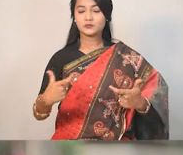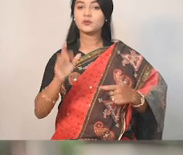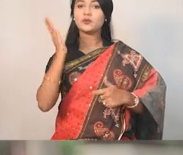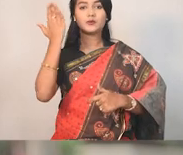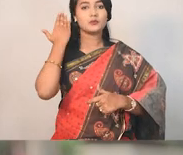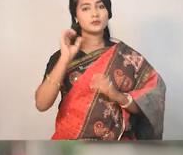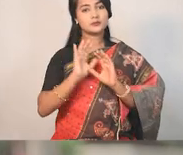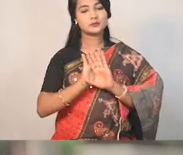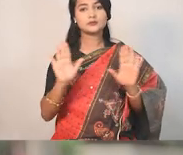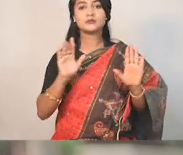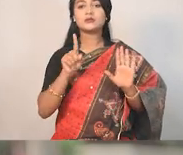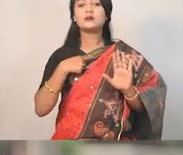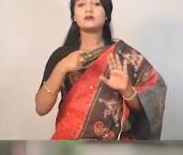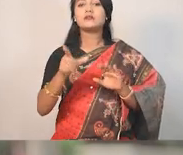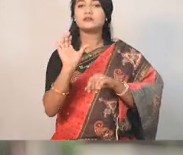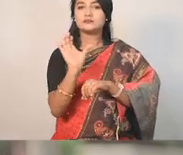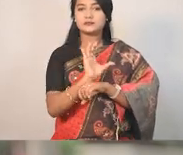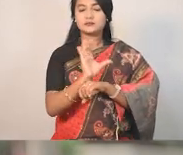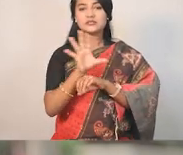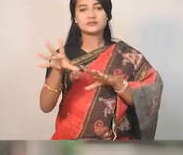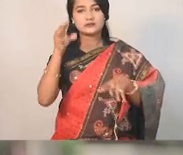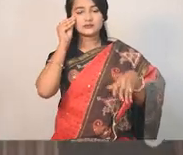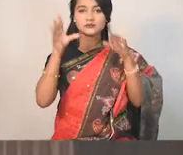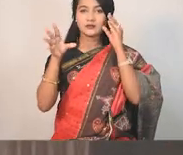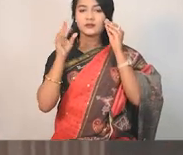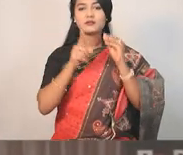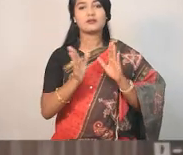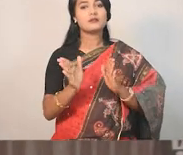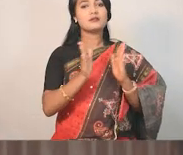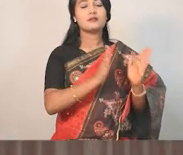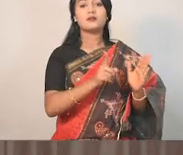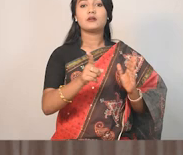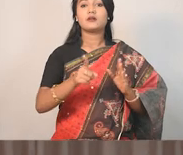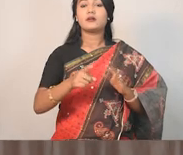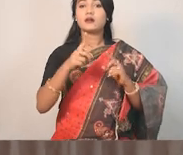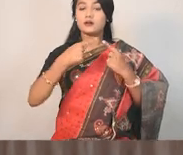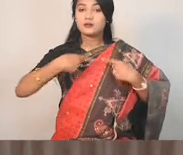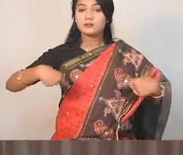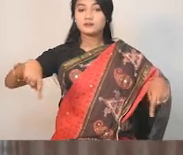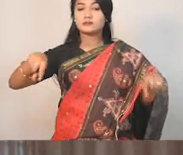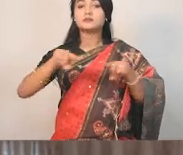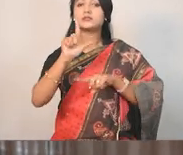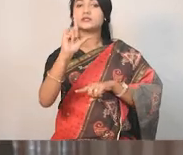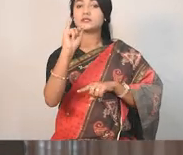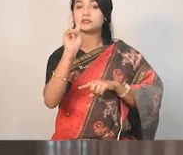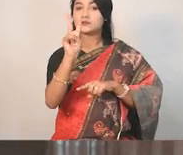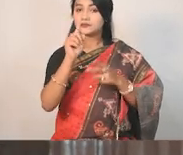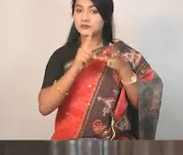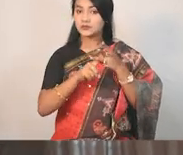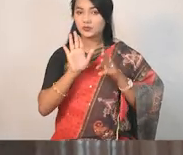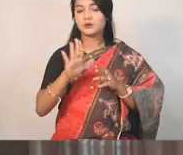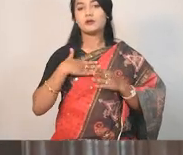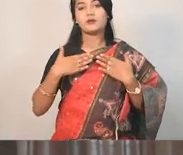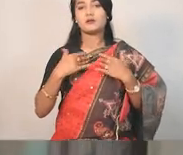আসলে এটা আমরা যে যতটা অনলাইনে আমরা শিখছি তার চেয়ে আমরা যদি এটা সরাসরি হয় তাহলে আমরা আরেকটু